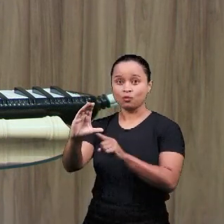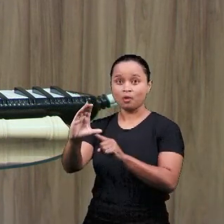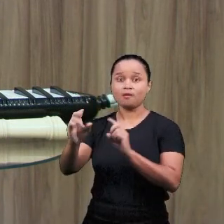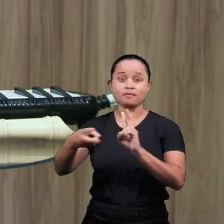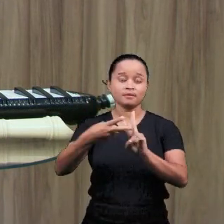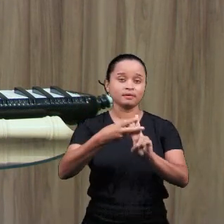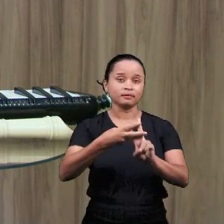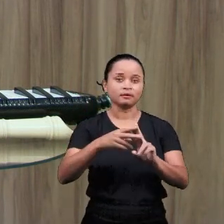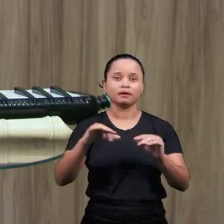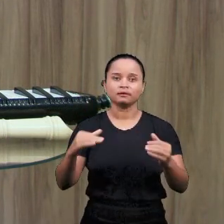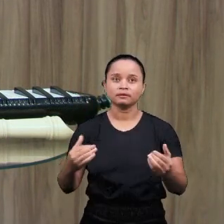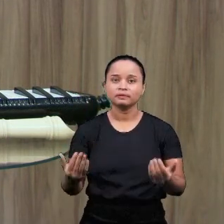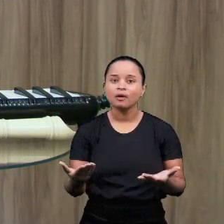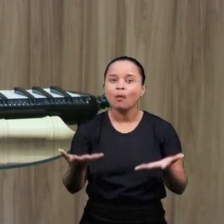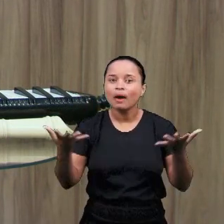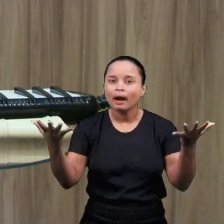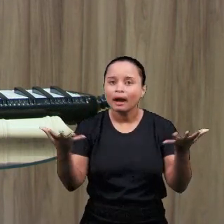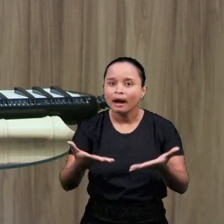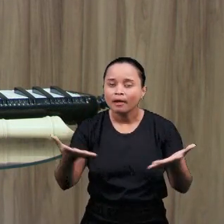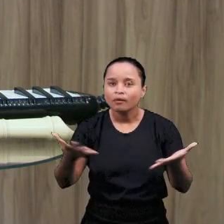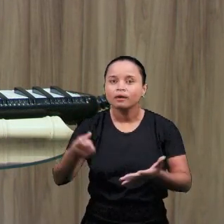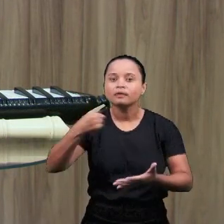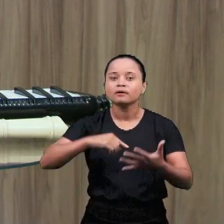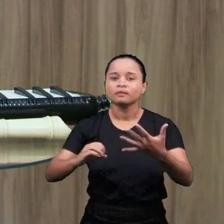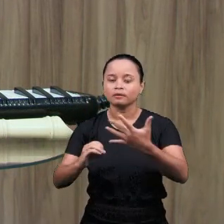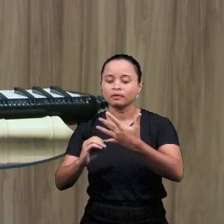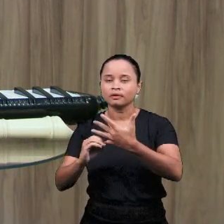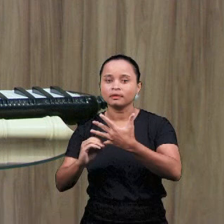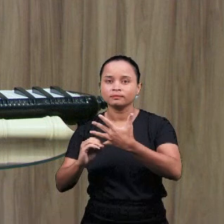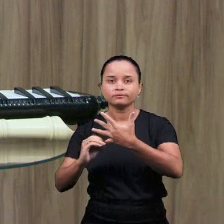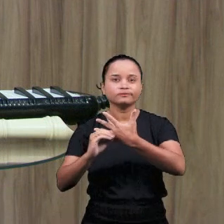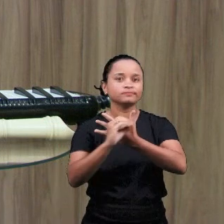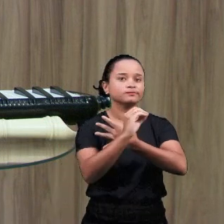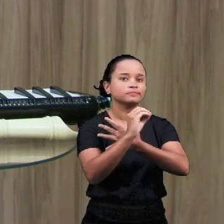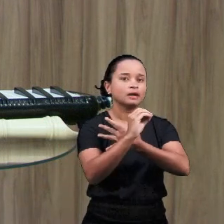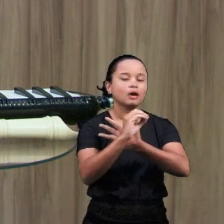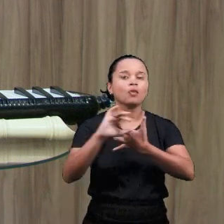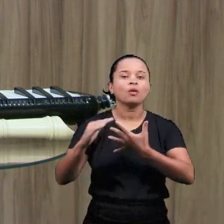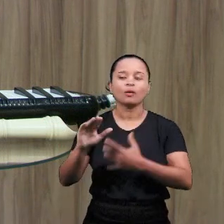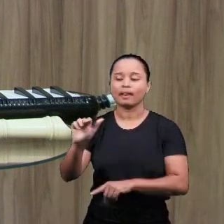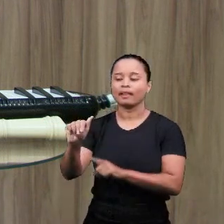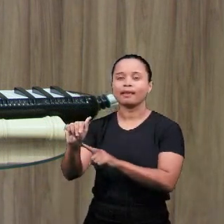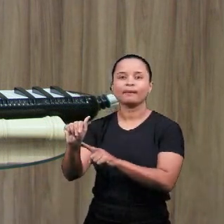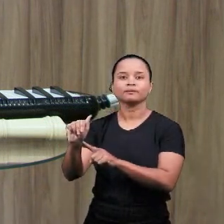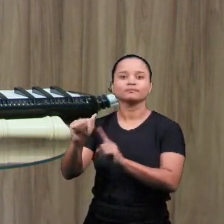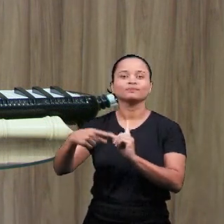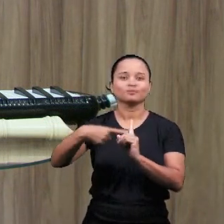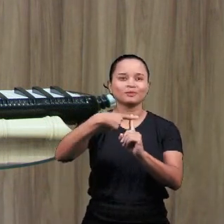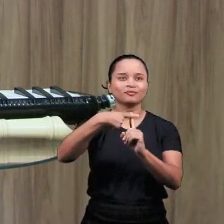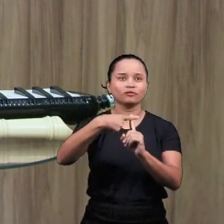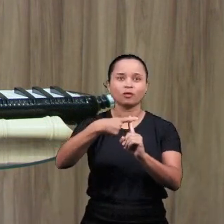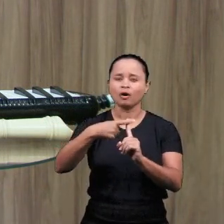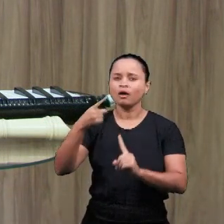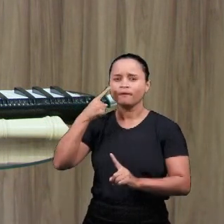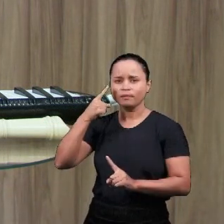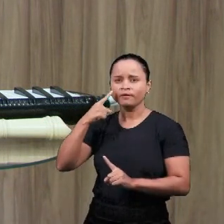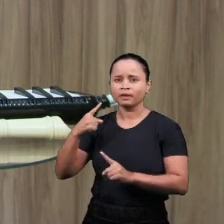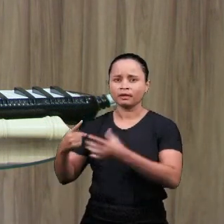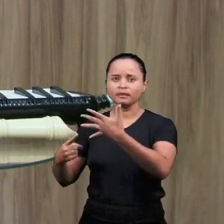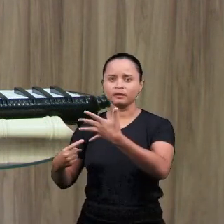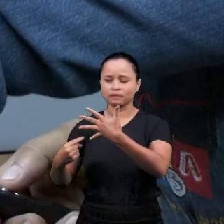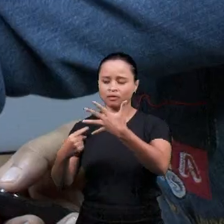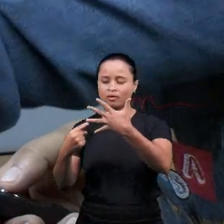Et maintenant, nous allons apprendre la gamme de la majeur. Regardez l'armure de clé.